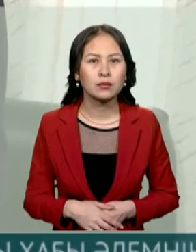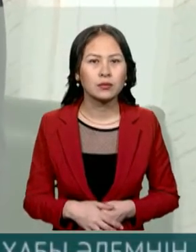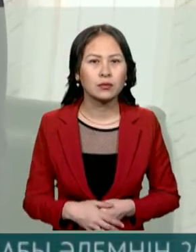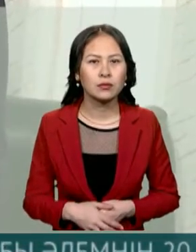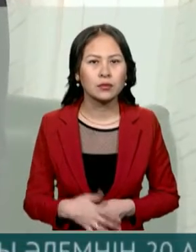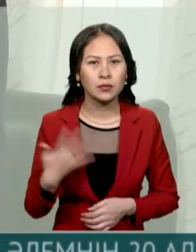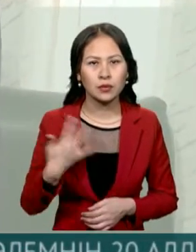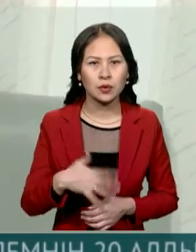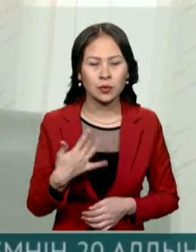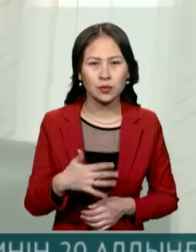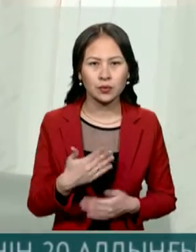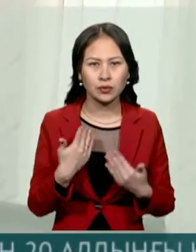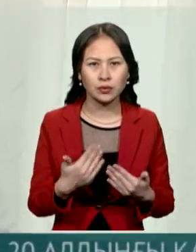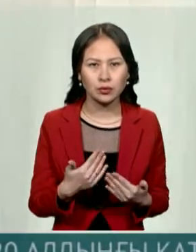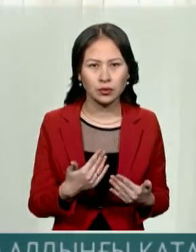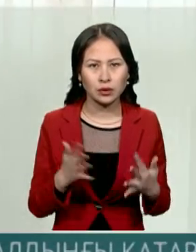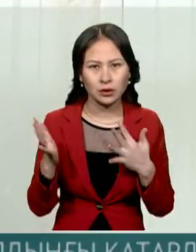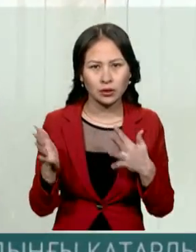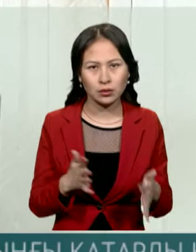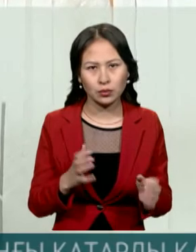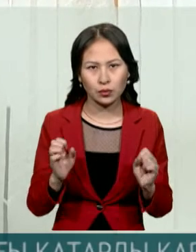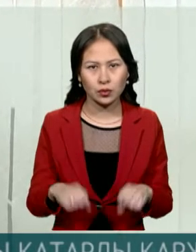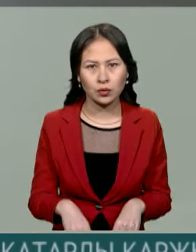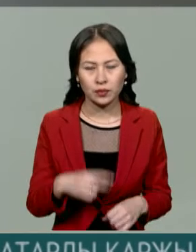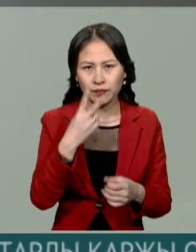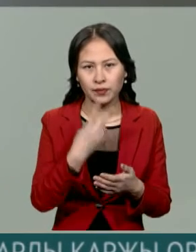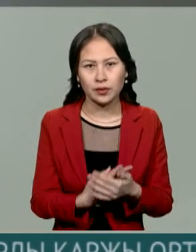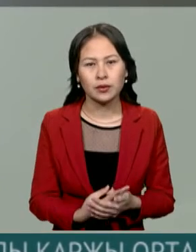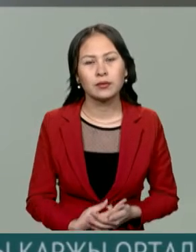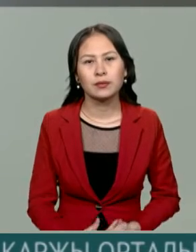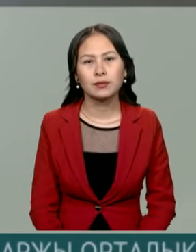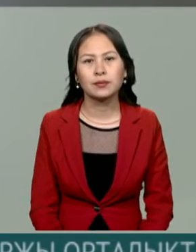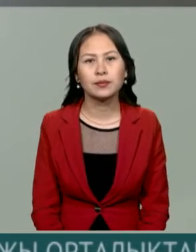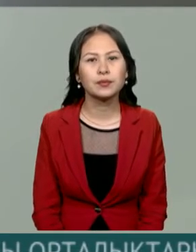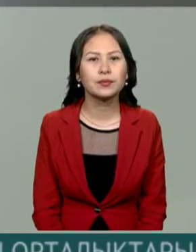жиілігі 50 Гц. Соның результаты мына жерде көріп тұрсыз, шамп жанып тұр.